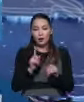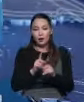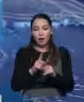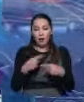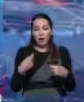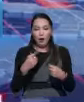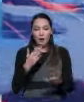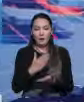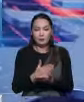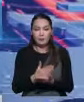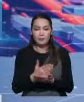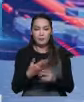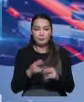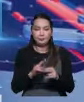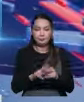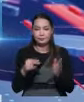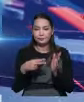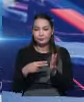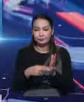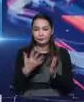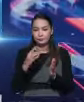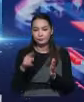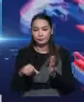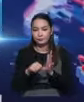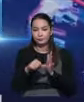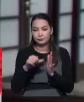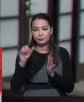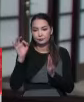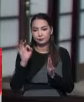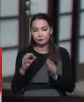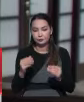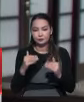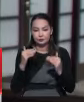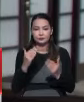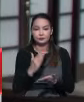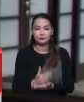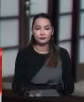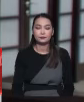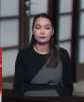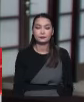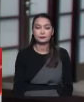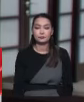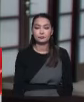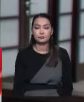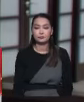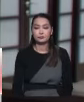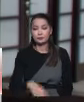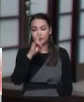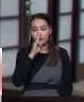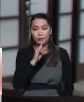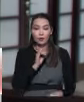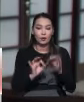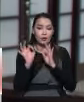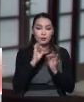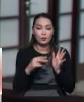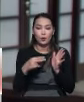көтерілген. Онда дәрі-дәрмек құны 5,6%-ке көтерілген. Мы сравнили цены наших лекарств. Қазақстандағы дәрі-дәрмектің